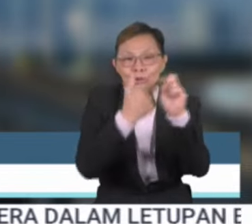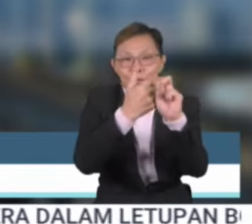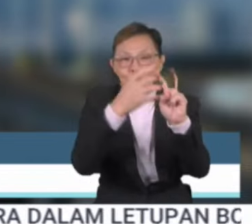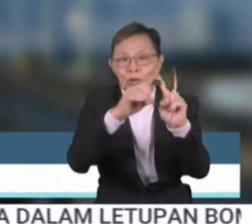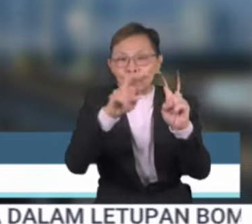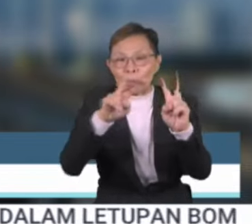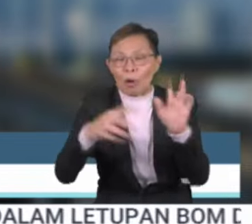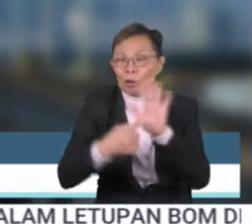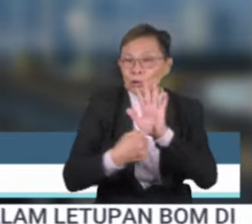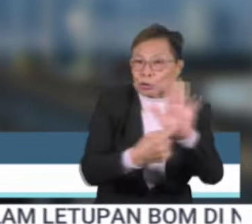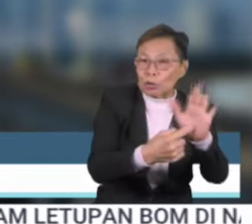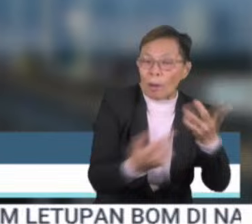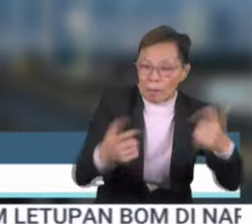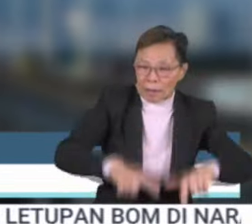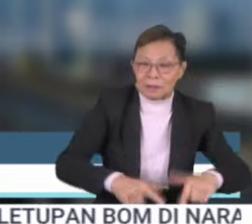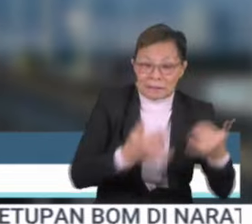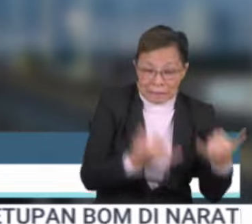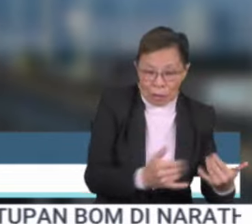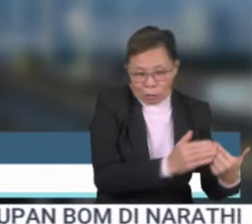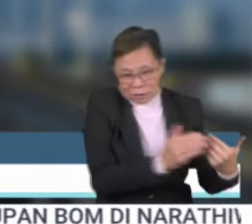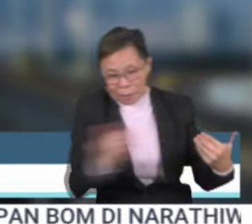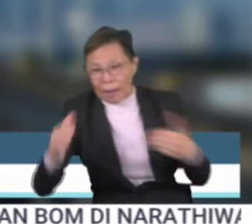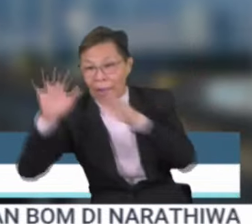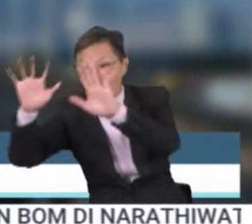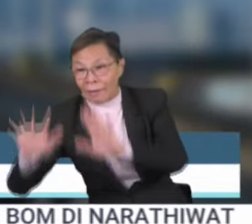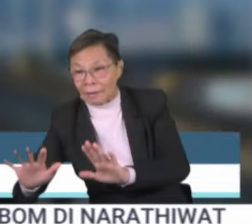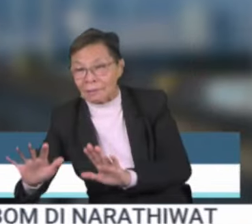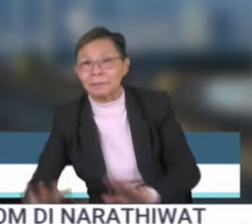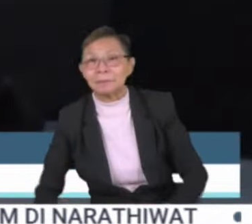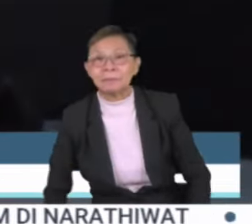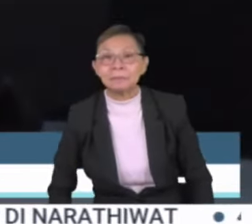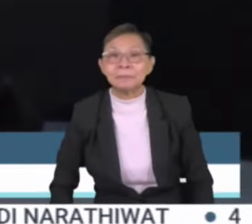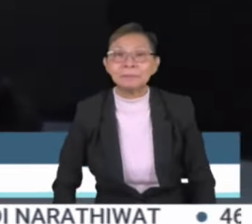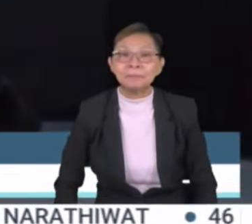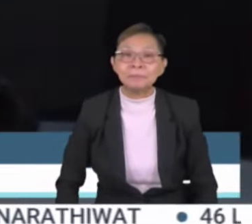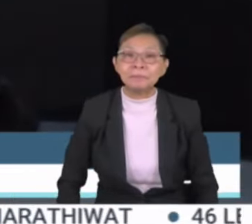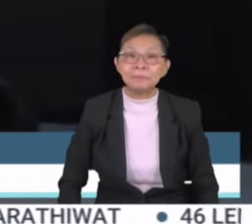Persembahan itu berlangsung hari ini hingga Ahad ini.